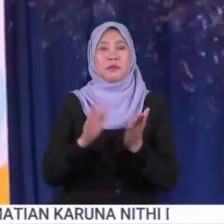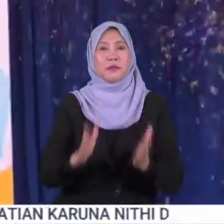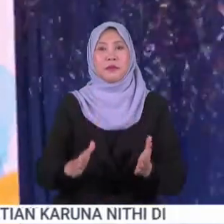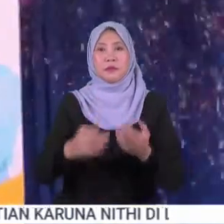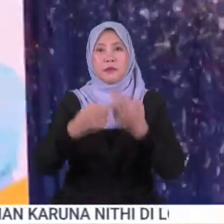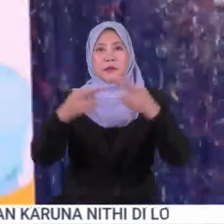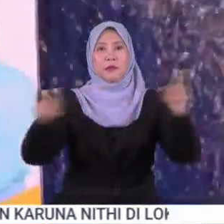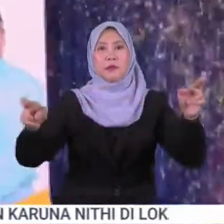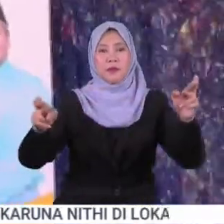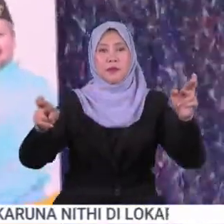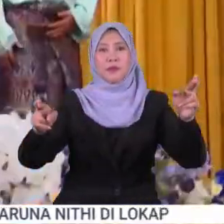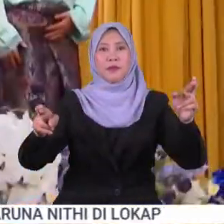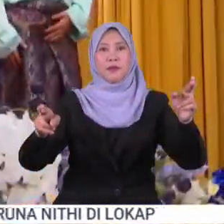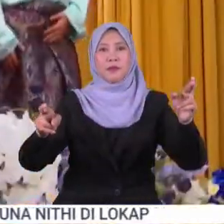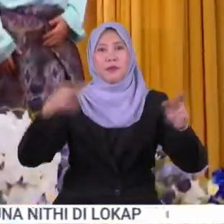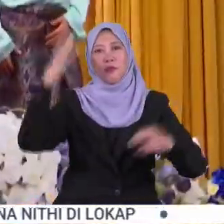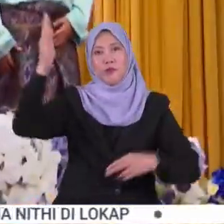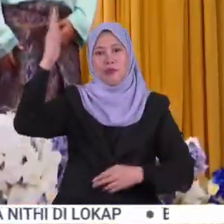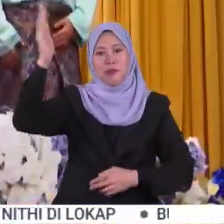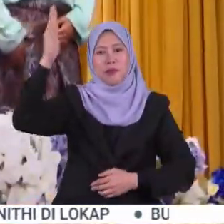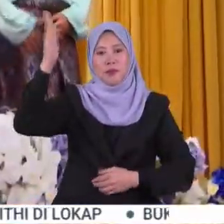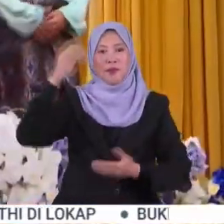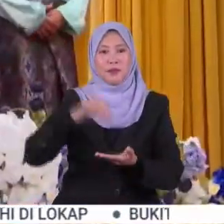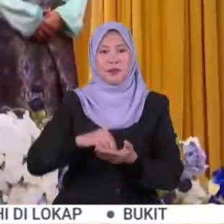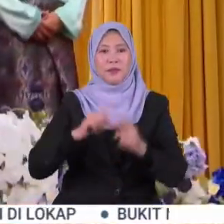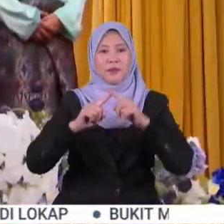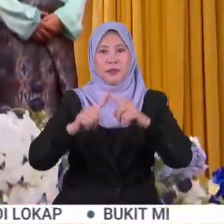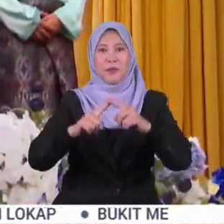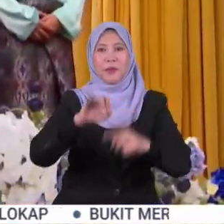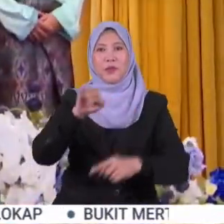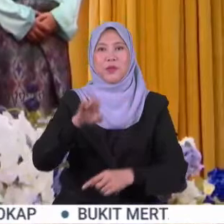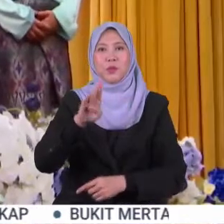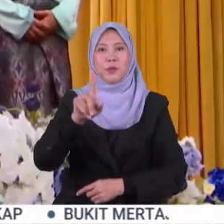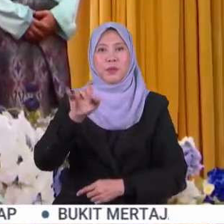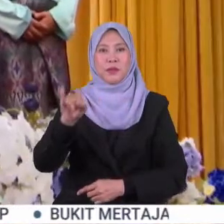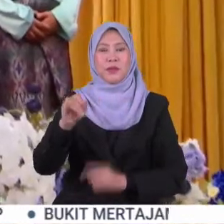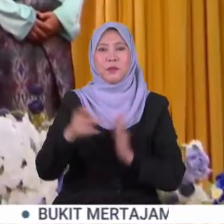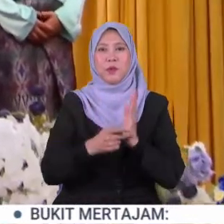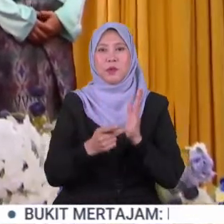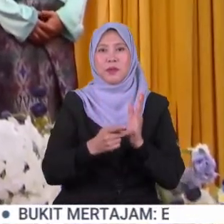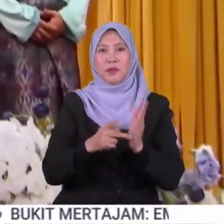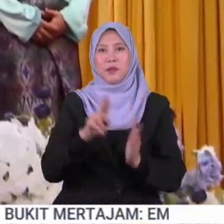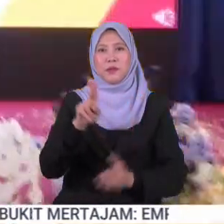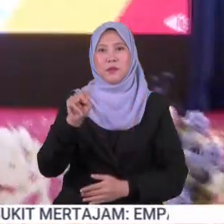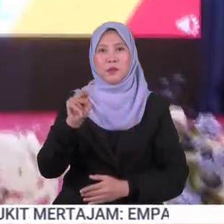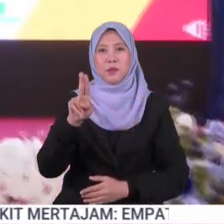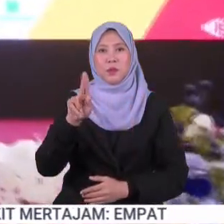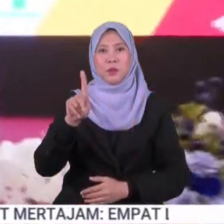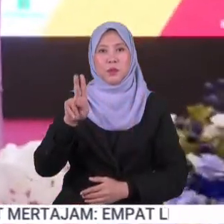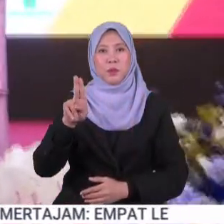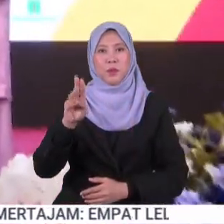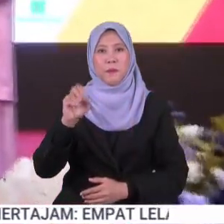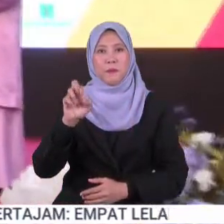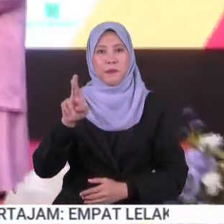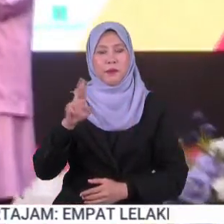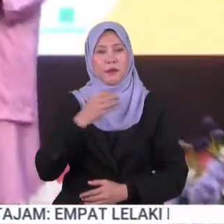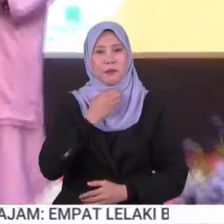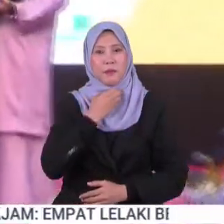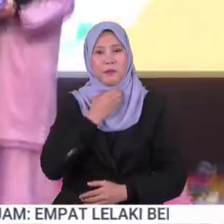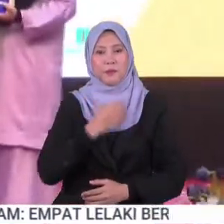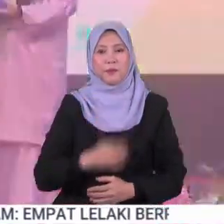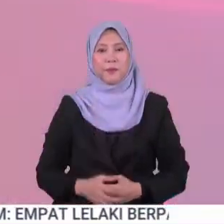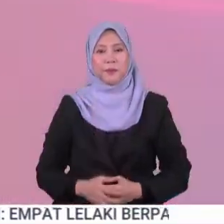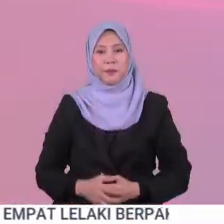selepas menyempurnakan majlis perasmian konvensyen itu di Dewan Jubli Perak-Perak di Politeknik Unku Omar Ipoh.